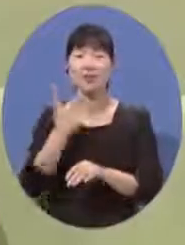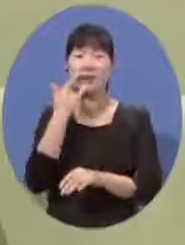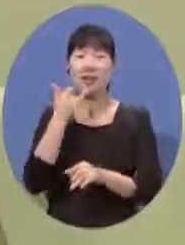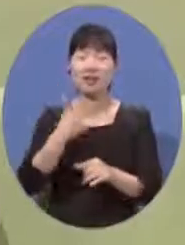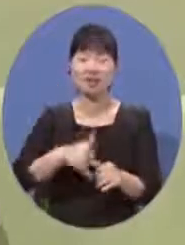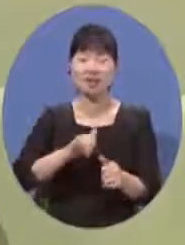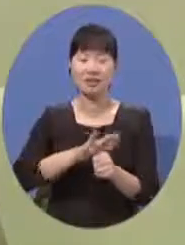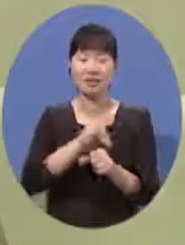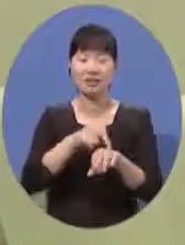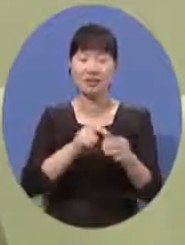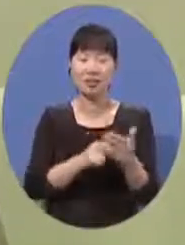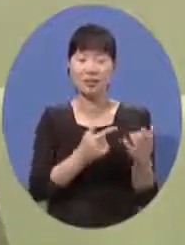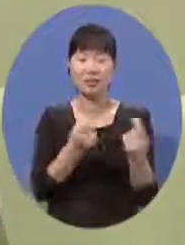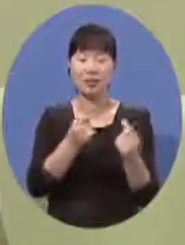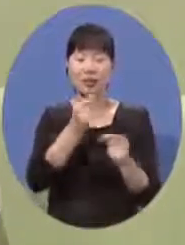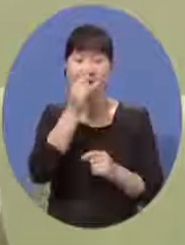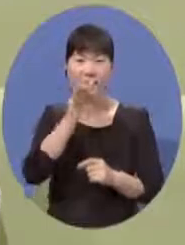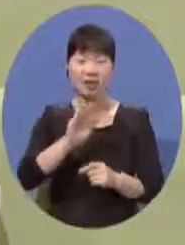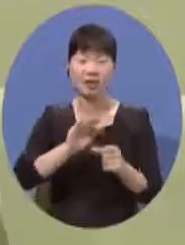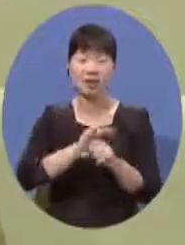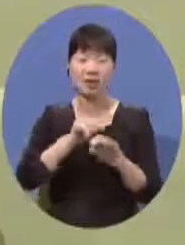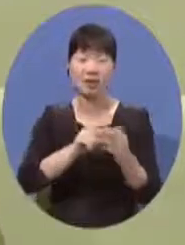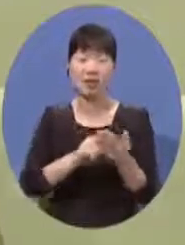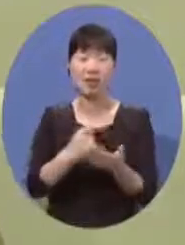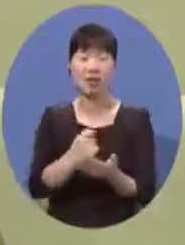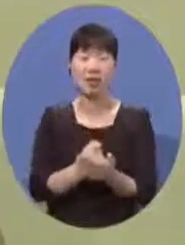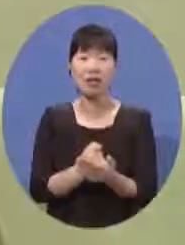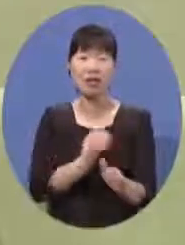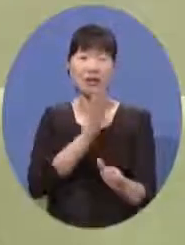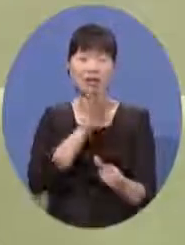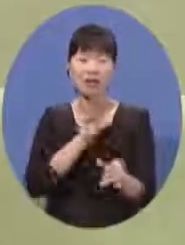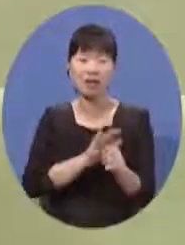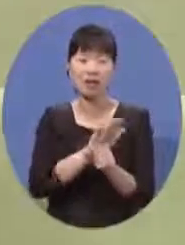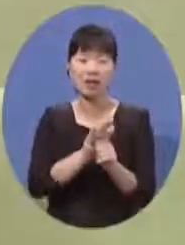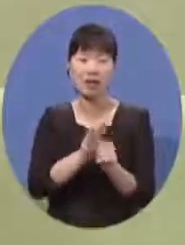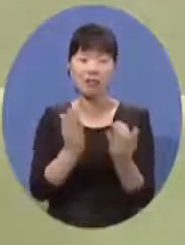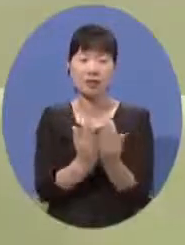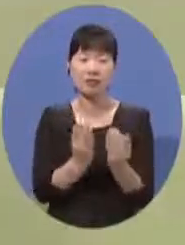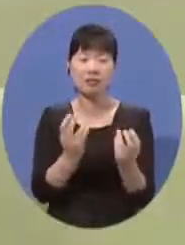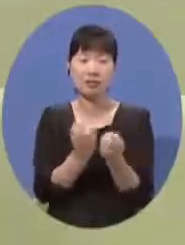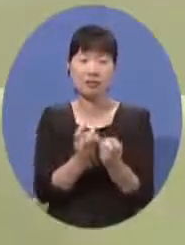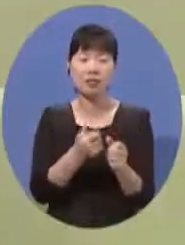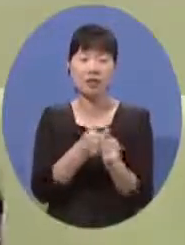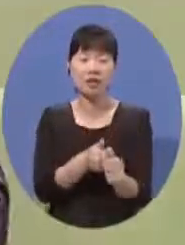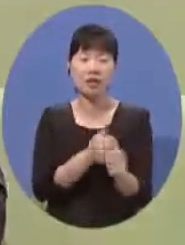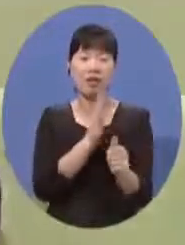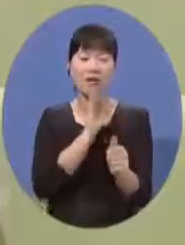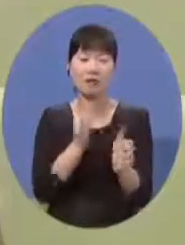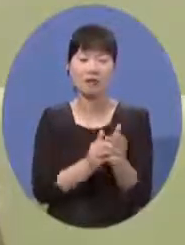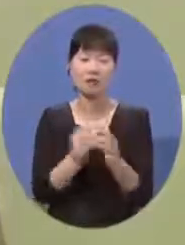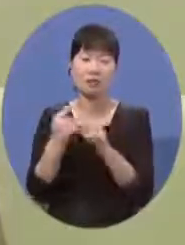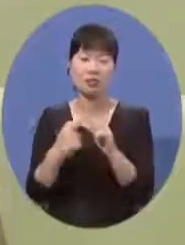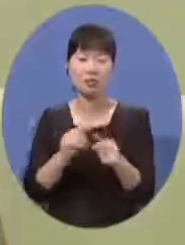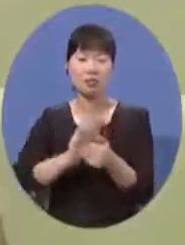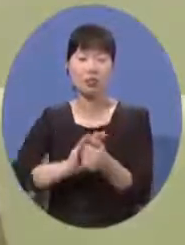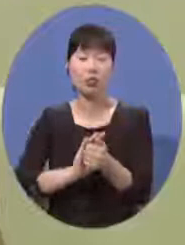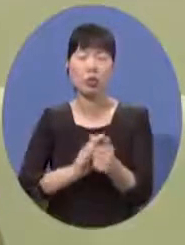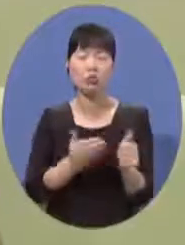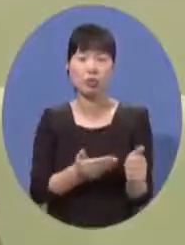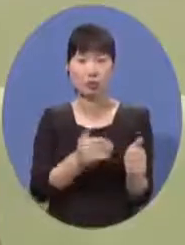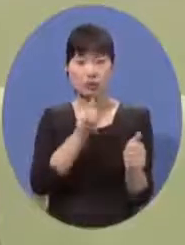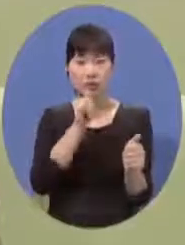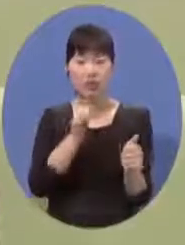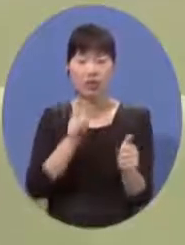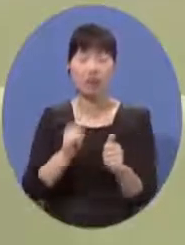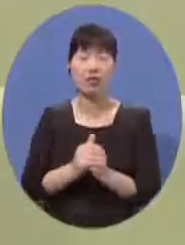마음은 다 똑같은데 사랑하는 마음을 정말 사랑에 맞는 방식으로 해야 되는데 네. 아이를 무조건 도와주는 게